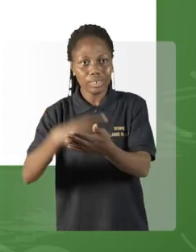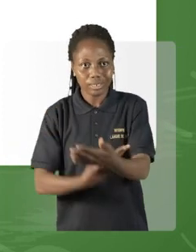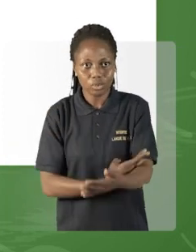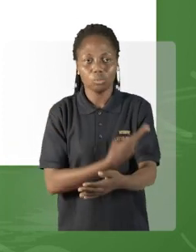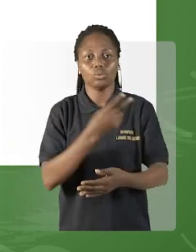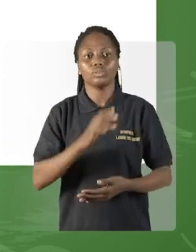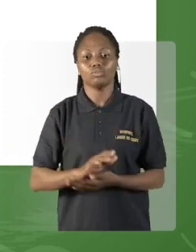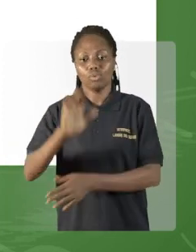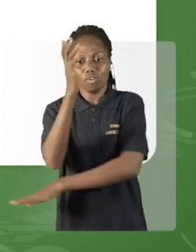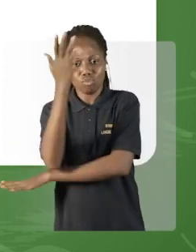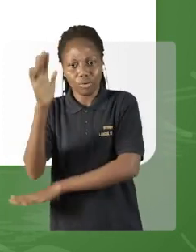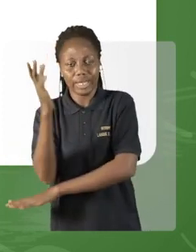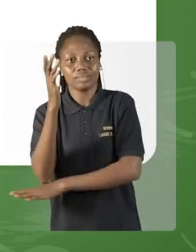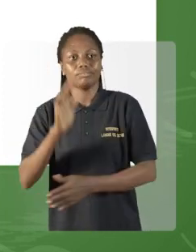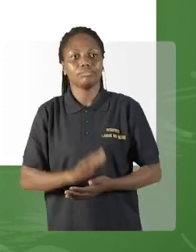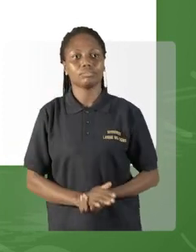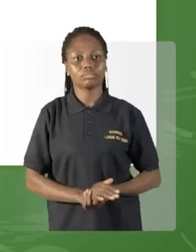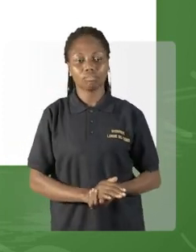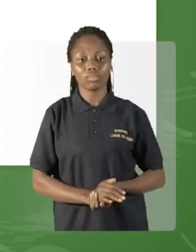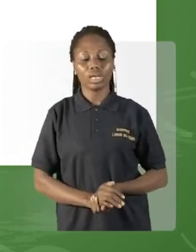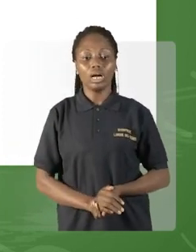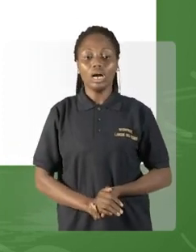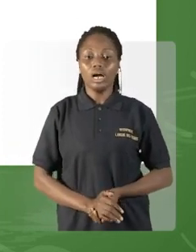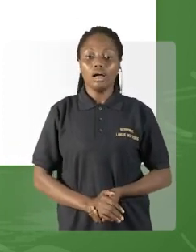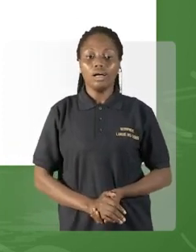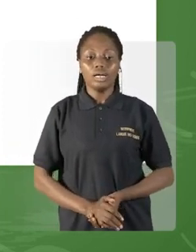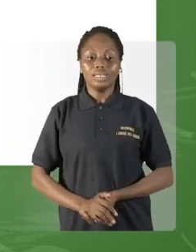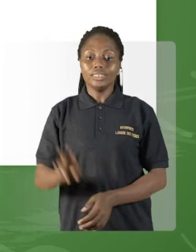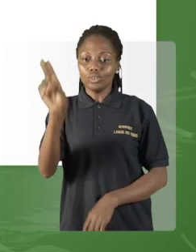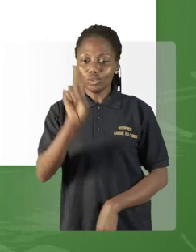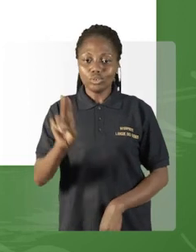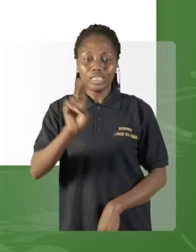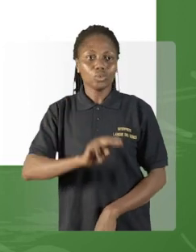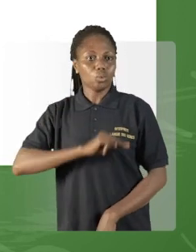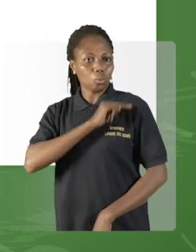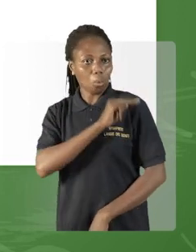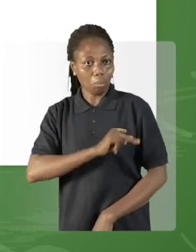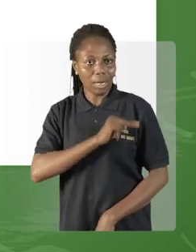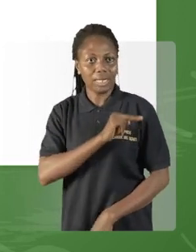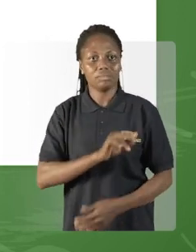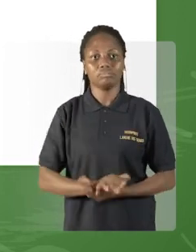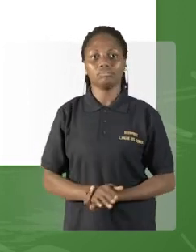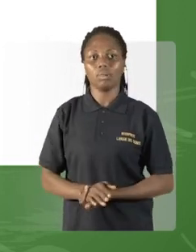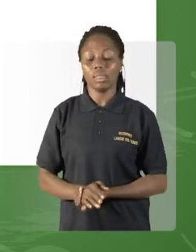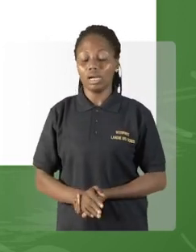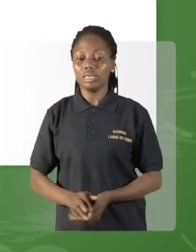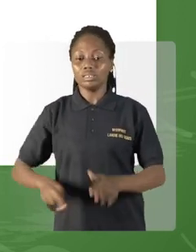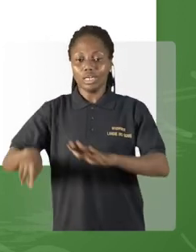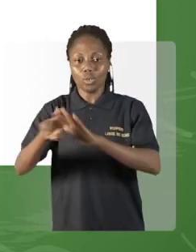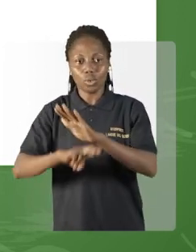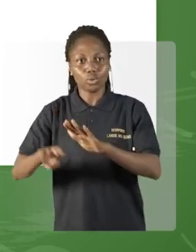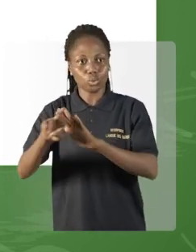parcelle. C'est une exploitation rationnelle des ressources du